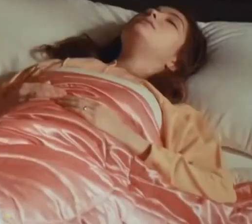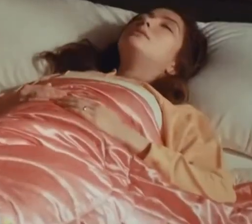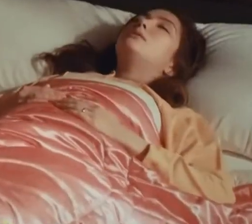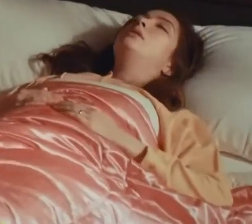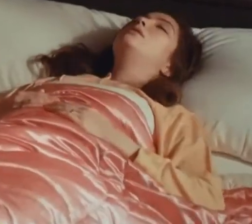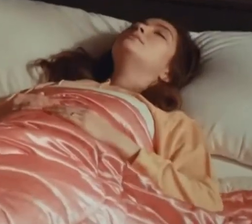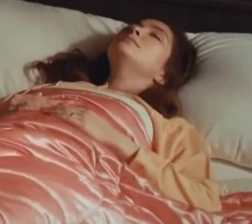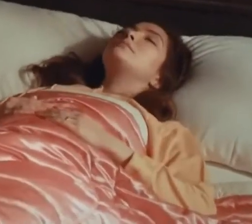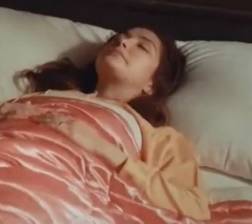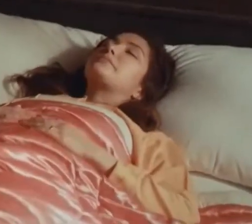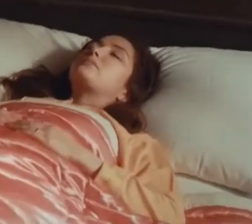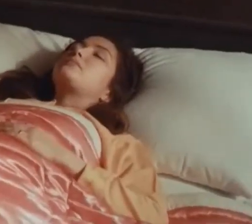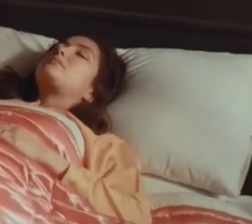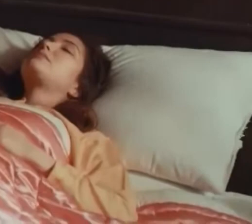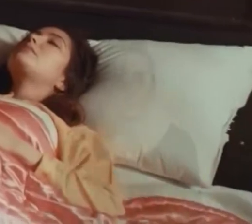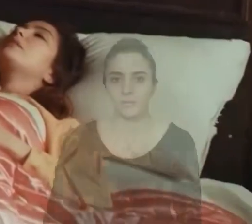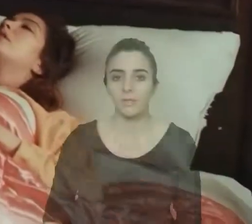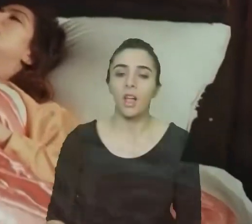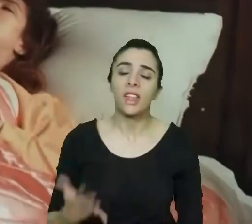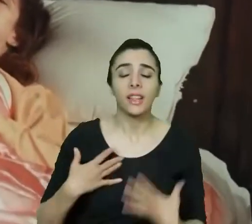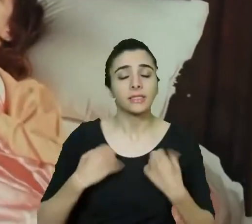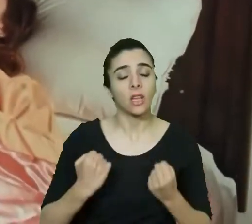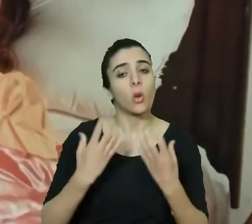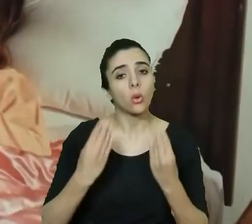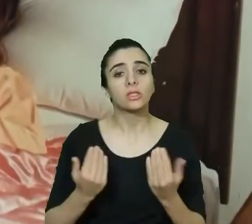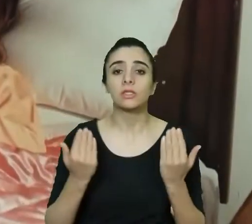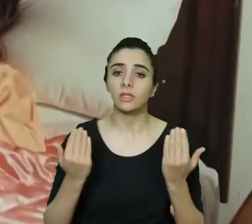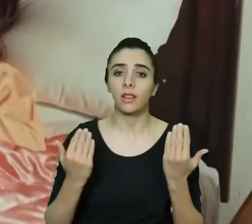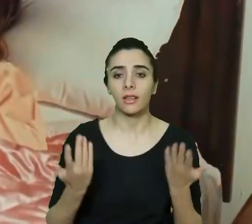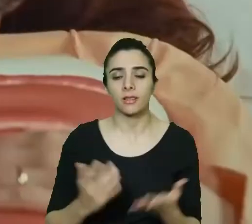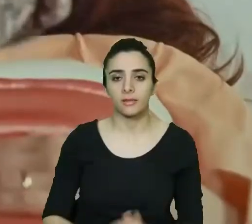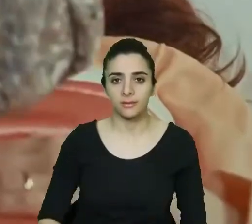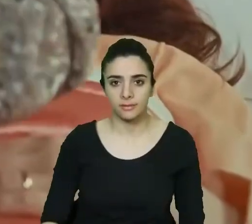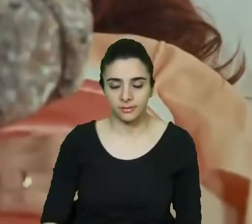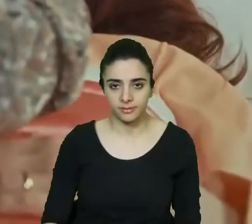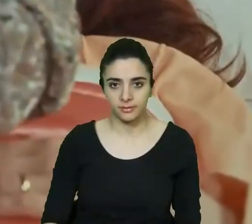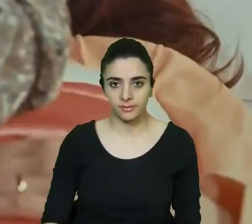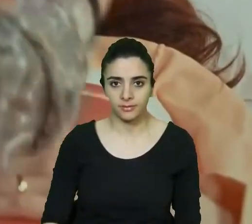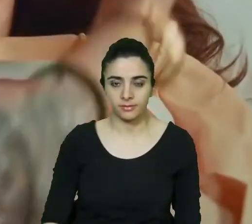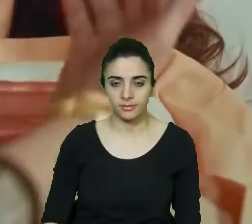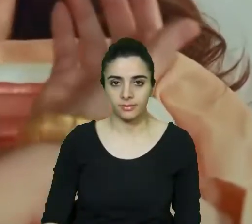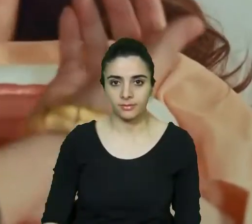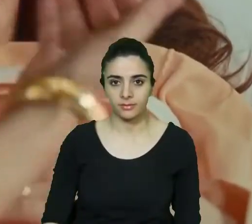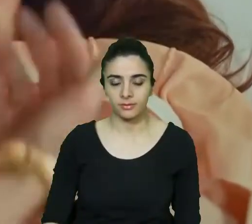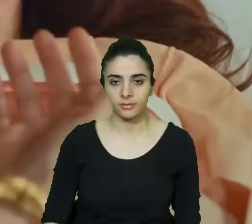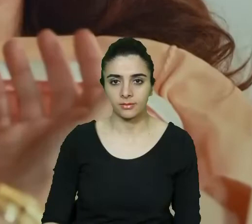Hadi bismillah. Şifa niyetine yarabbim. Şerife sirkeli suda ıslattığı bezi alnına koydu.